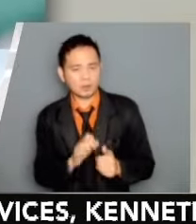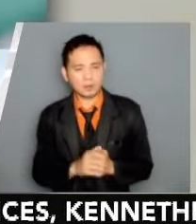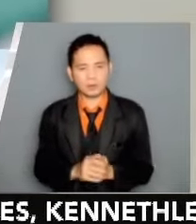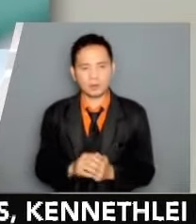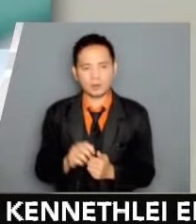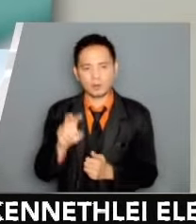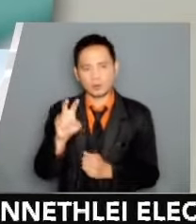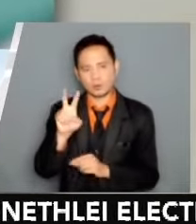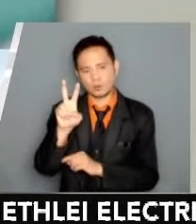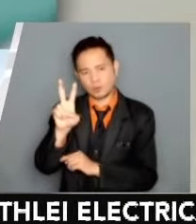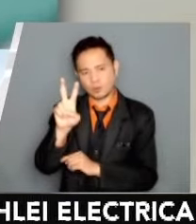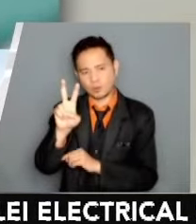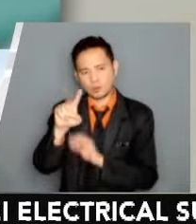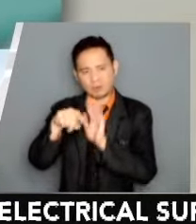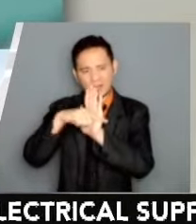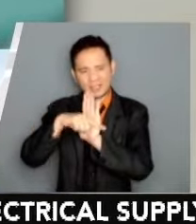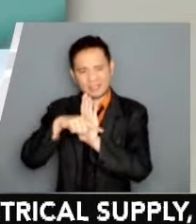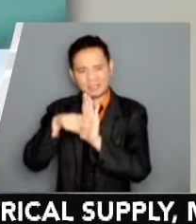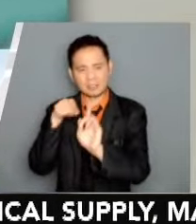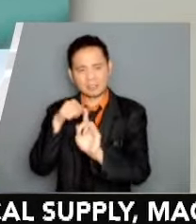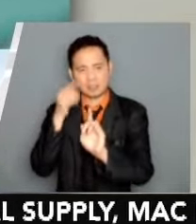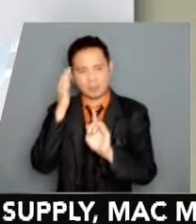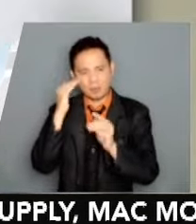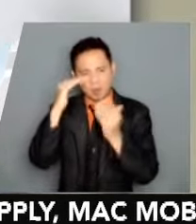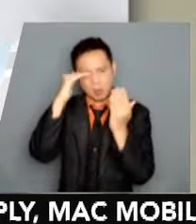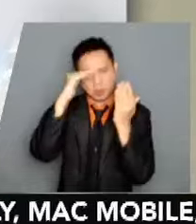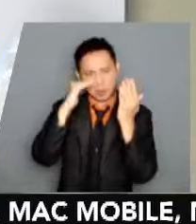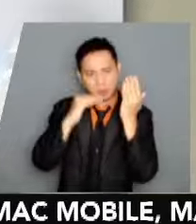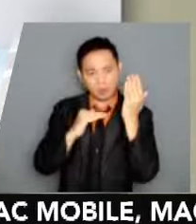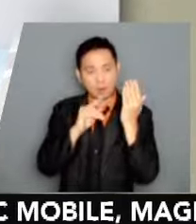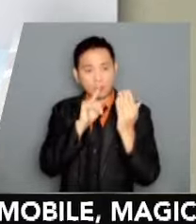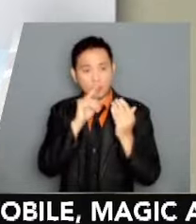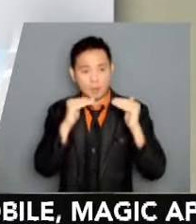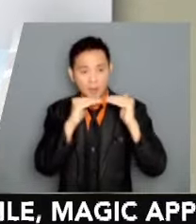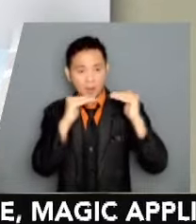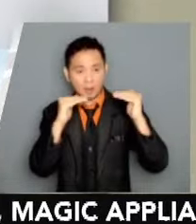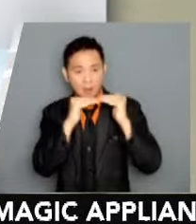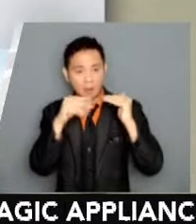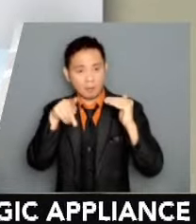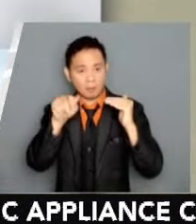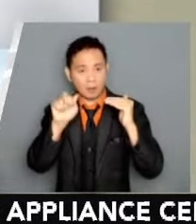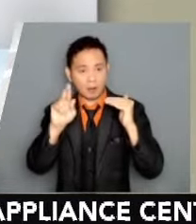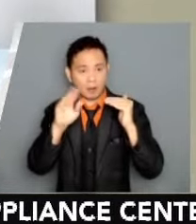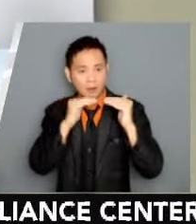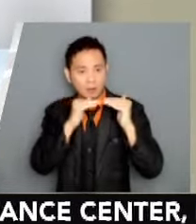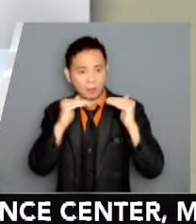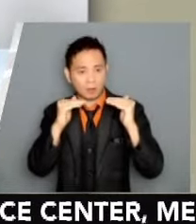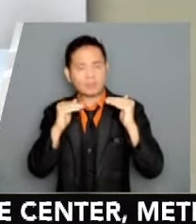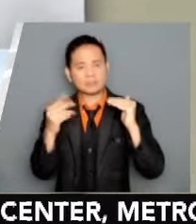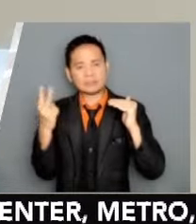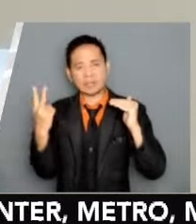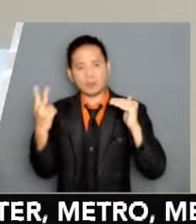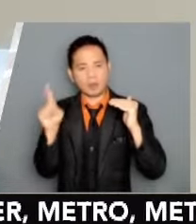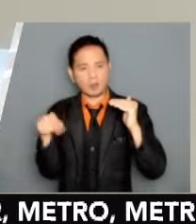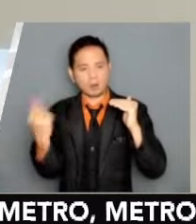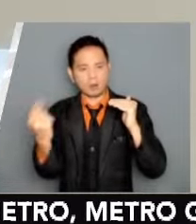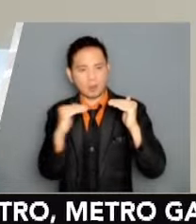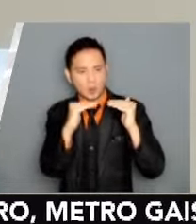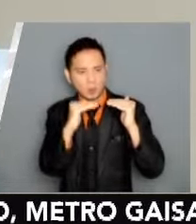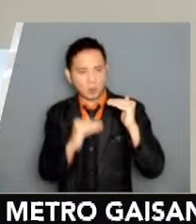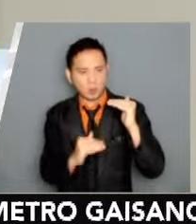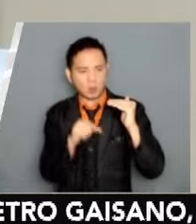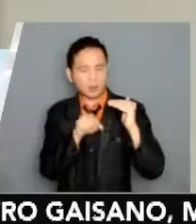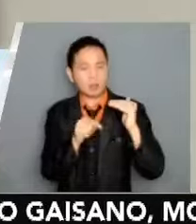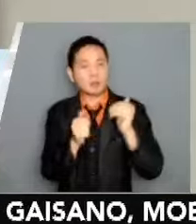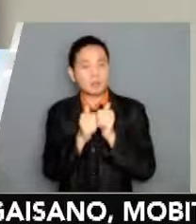Isa lang siya sa dalawang player na nakascore under par nitong nakaraang linggo. Unang nanalo si Saso sa Women's Open noong